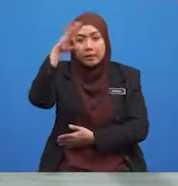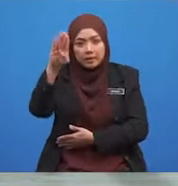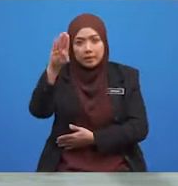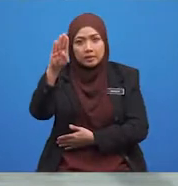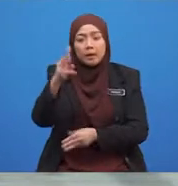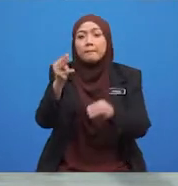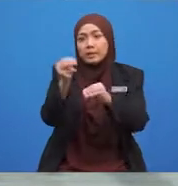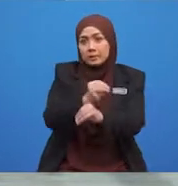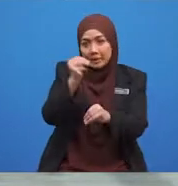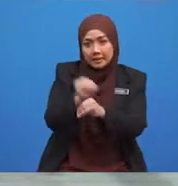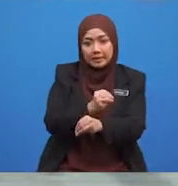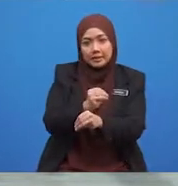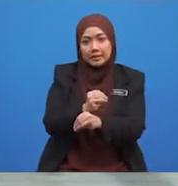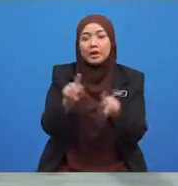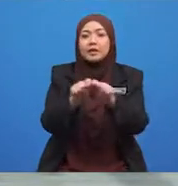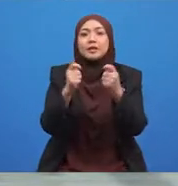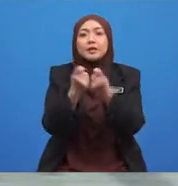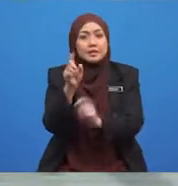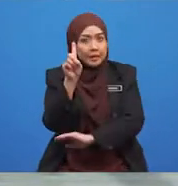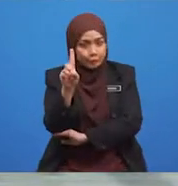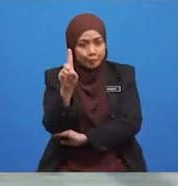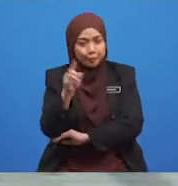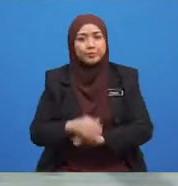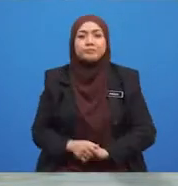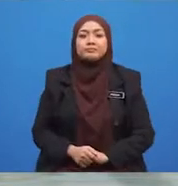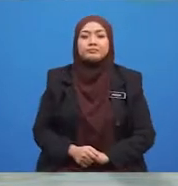mata pelajaran Matematik Tingkatan 1.